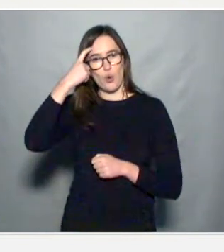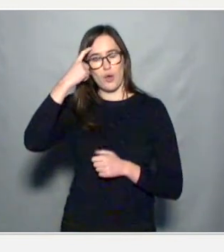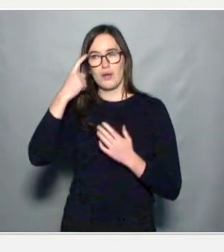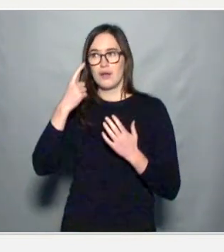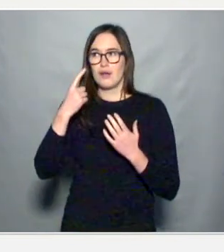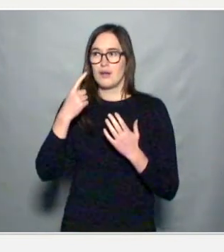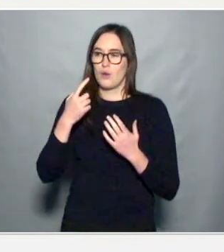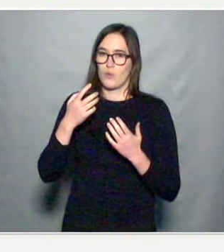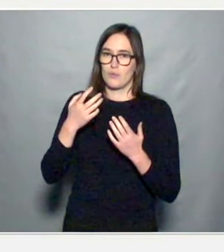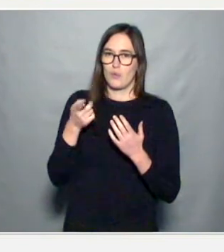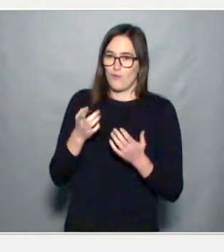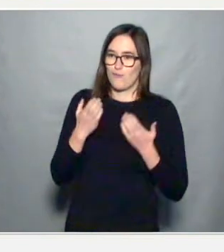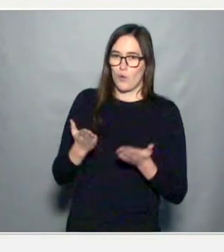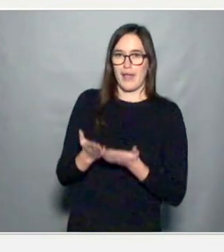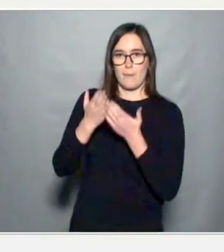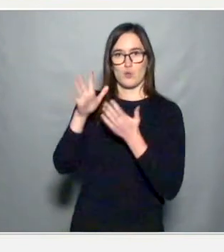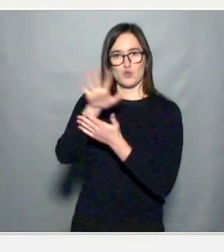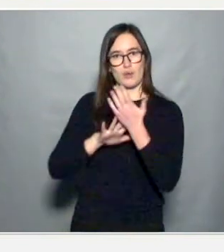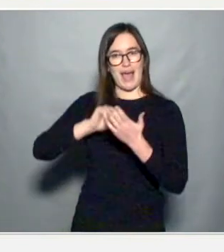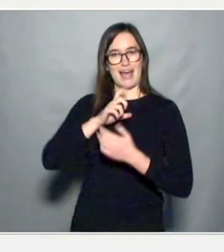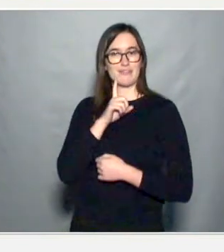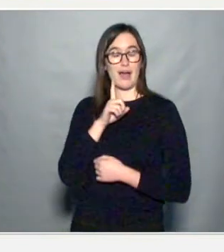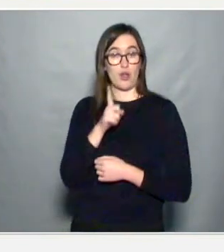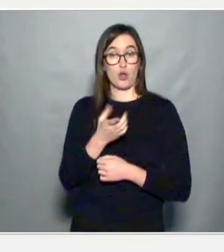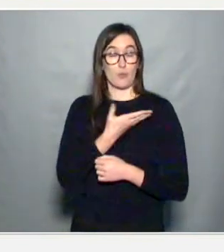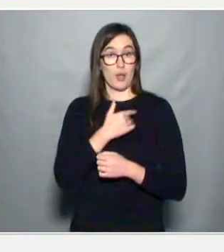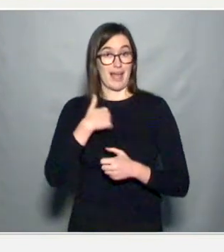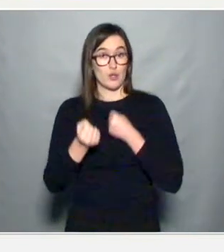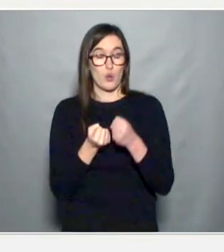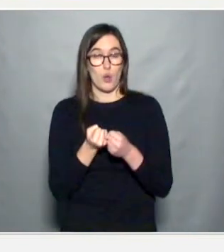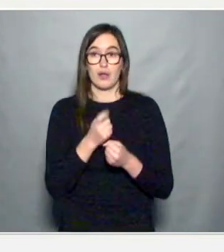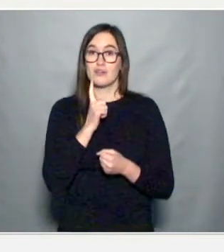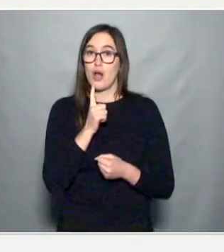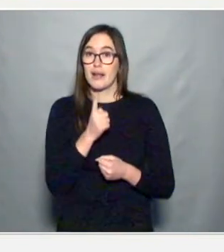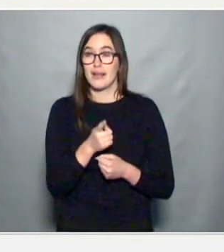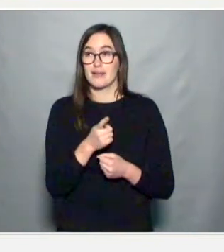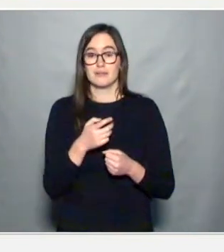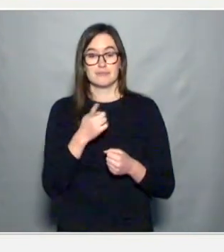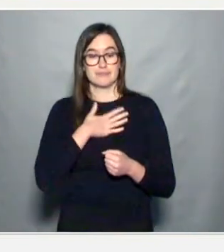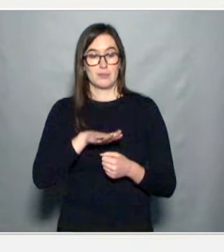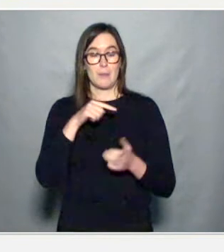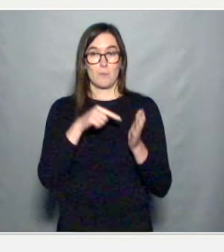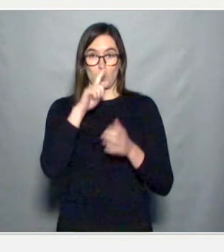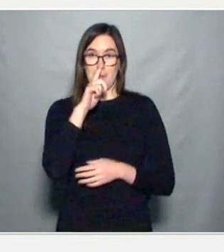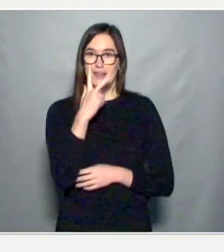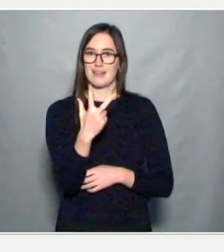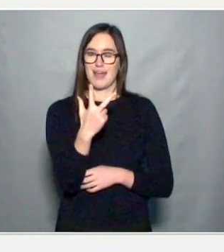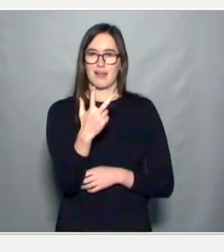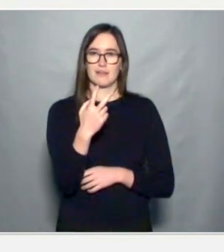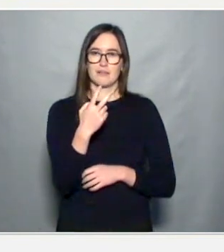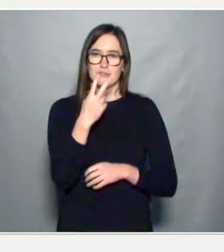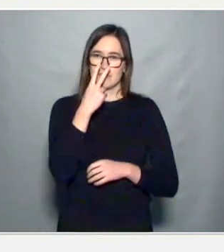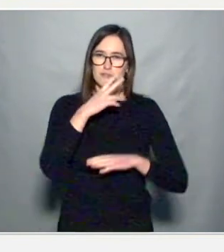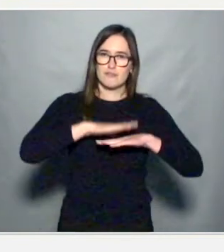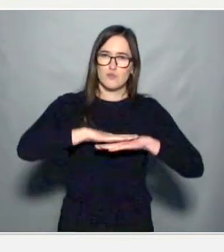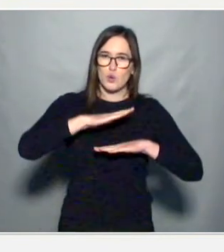vardag. Mycket som jag själv gör dagligen för att bara funka, det handlar om punkt 3. Att man är förutseende och